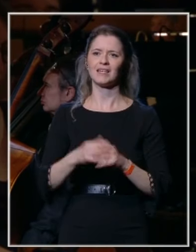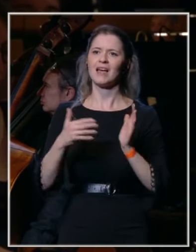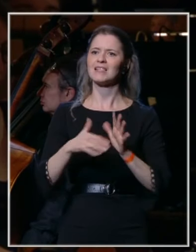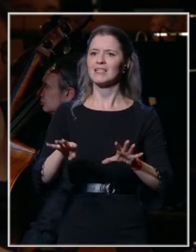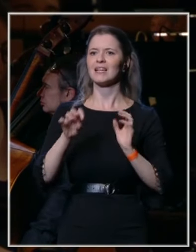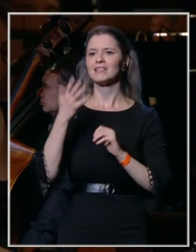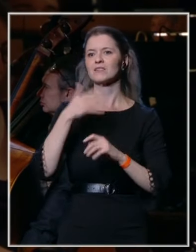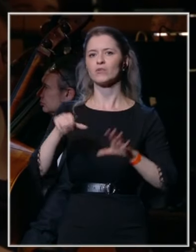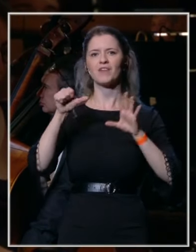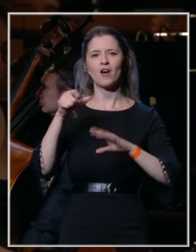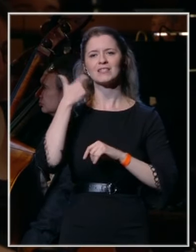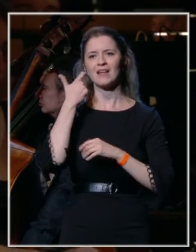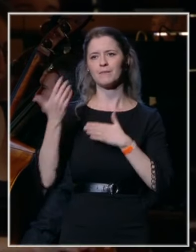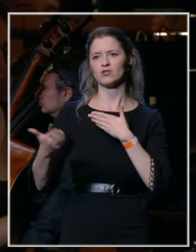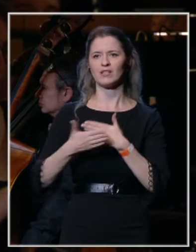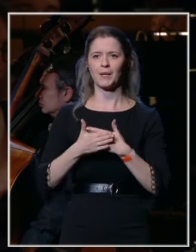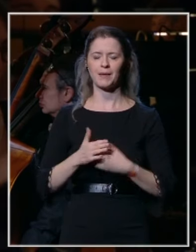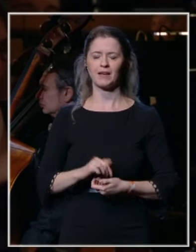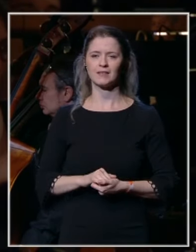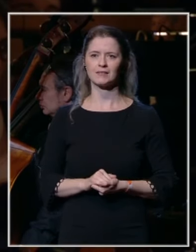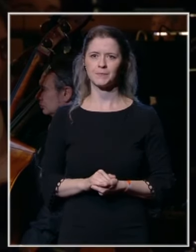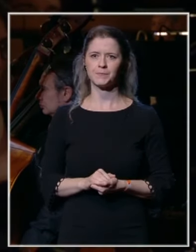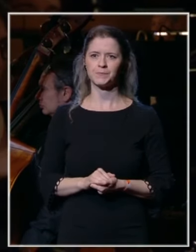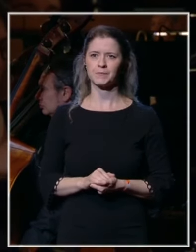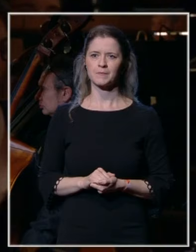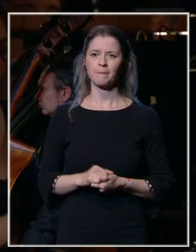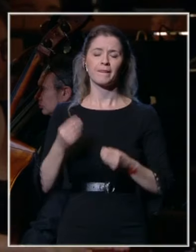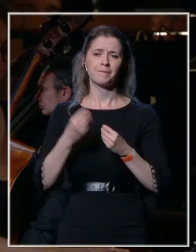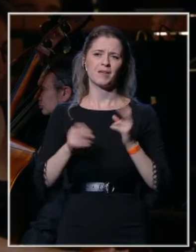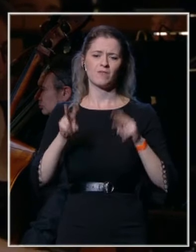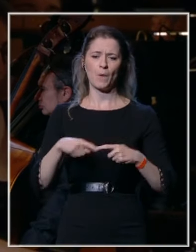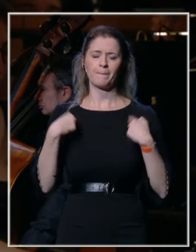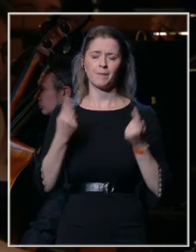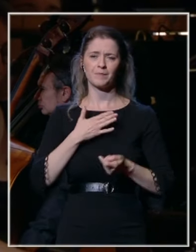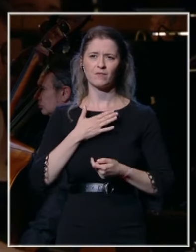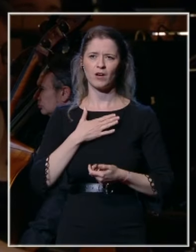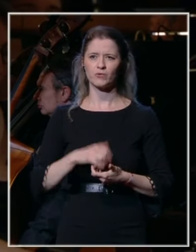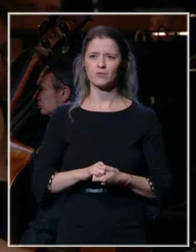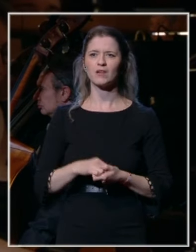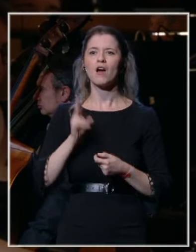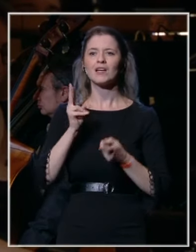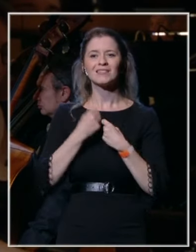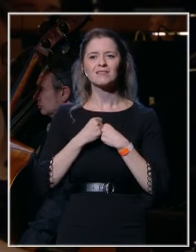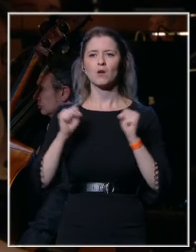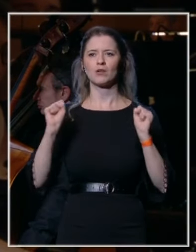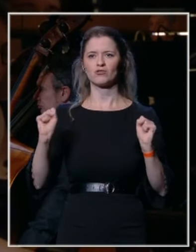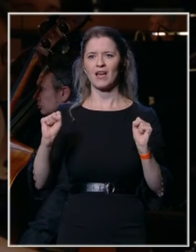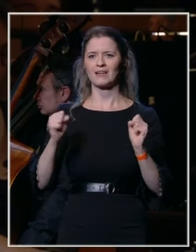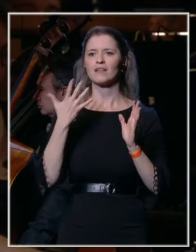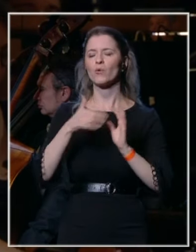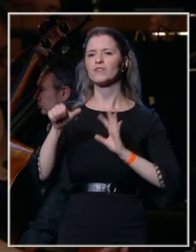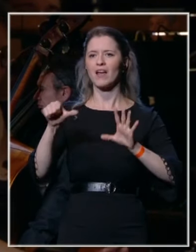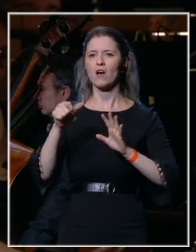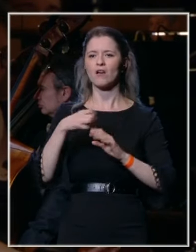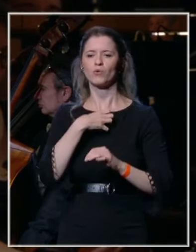1956 szellemisége mellett. Mert mi vagyunk azok, akiknek szabadságát 56